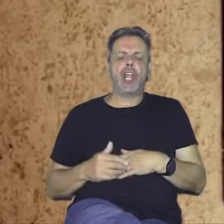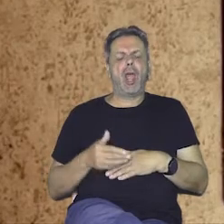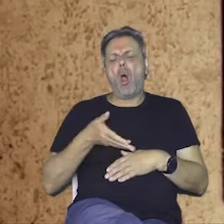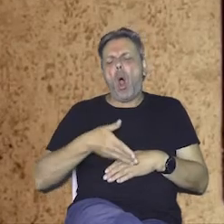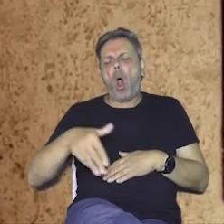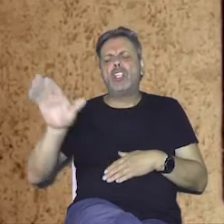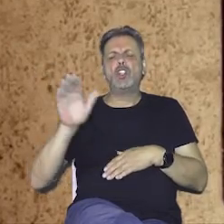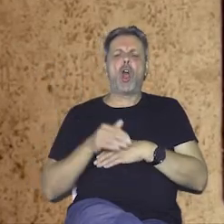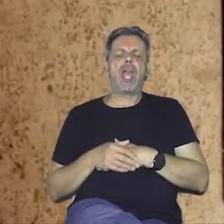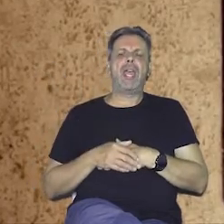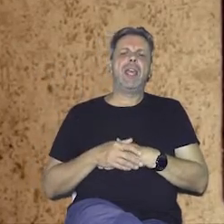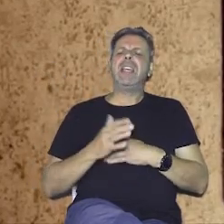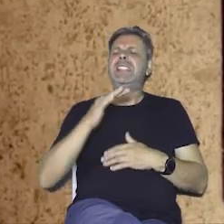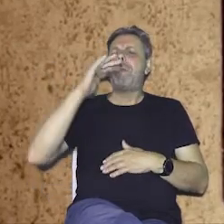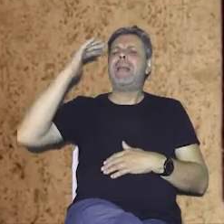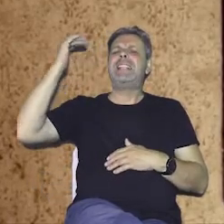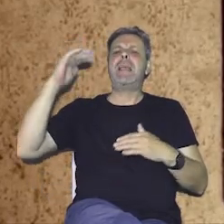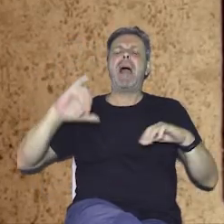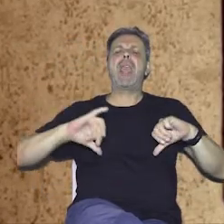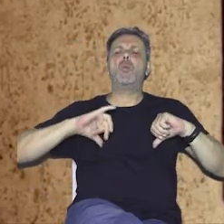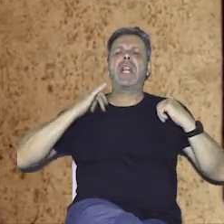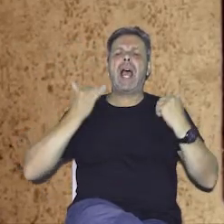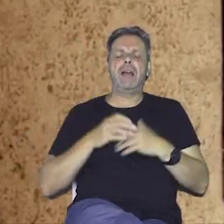Otišao je s mirisima jutra,